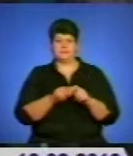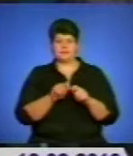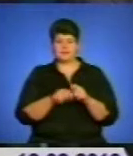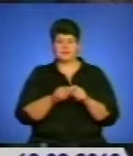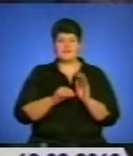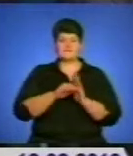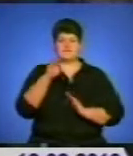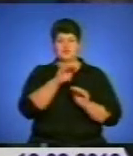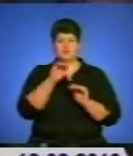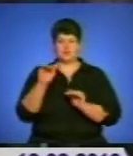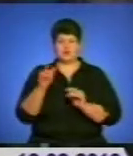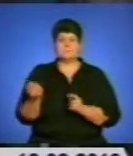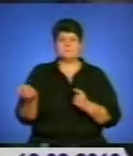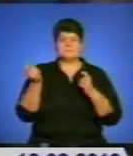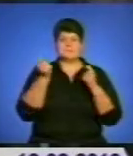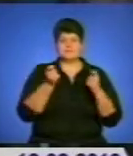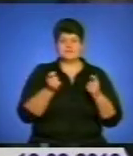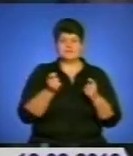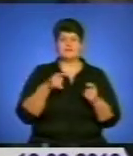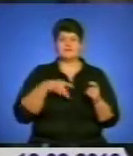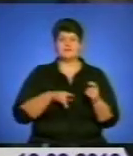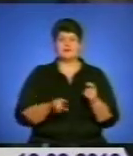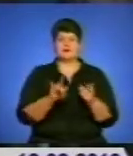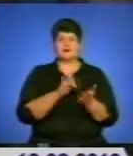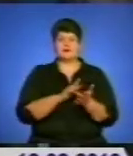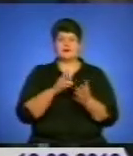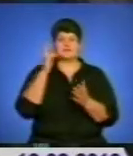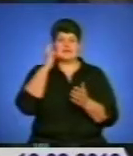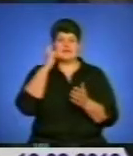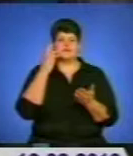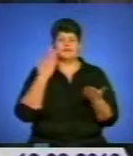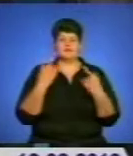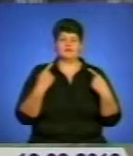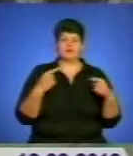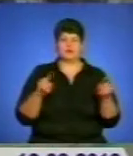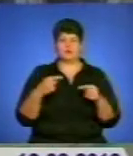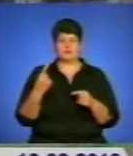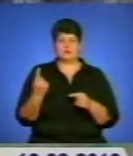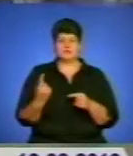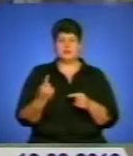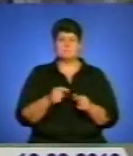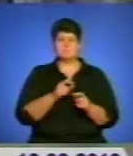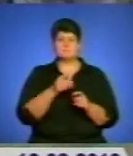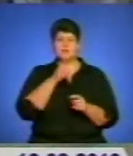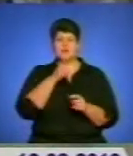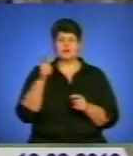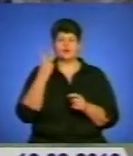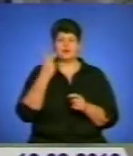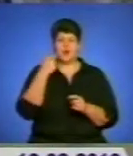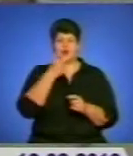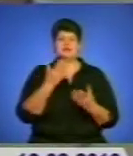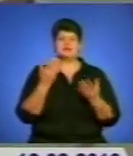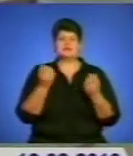уровне и привести ее в перинатальный центр в Киеве или в других областях. Протягом 2 років у столиці з'явиться ще